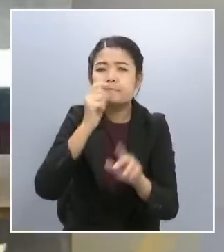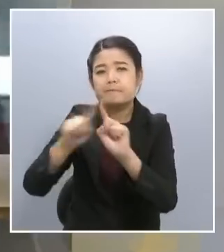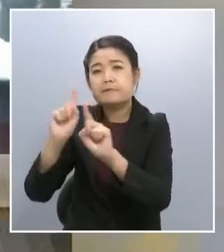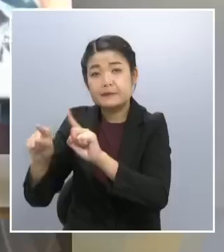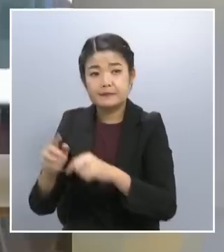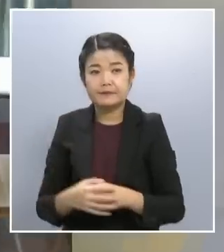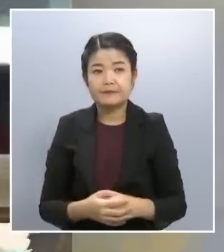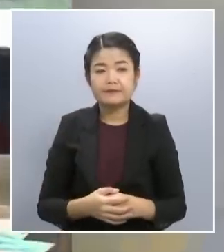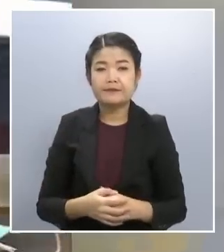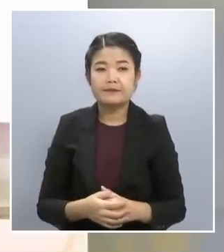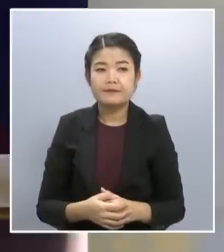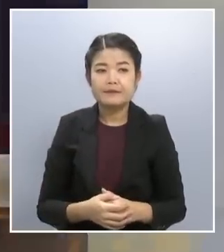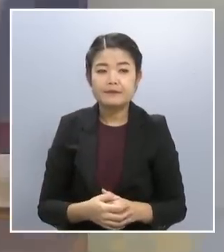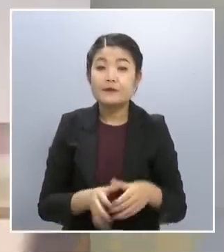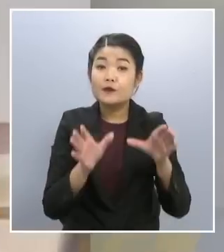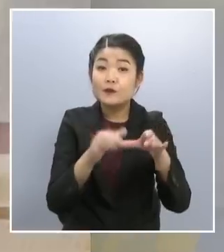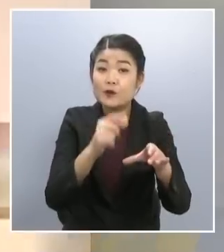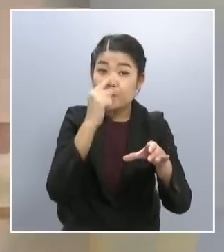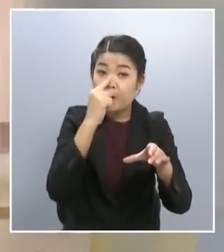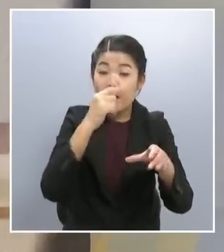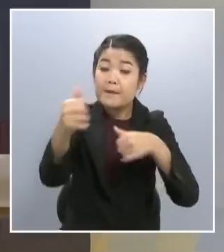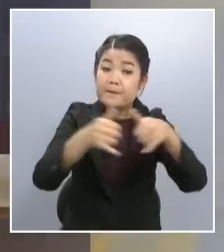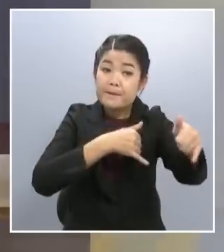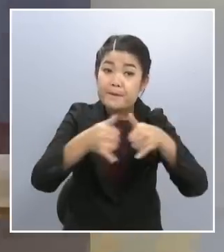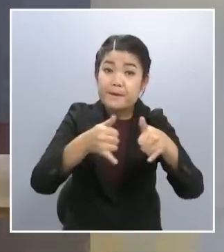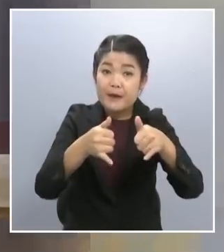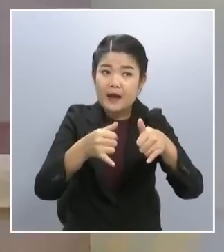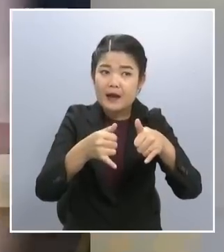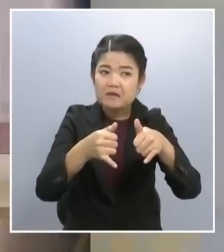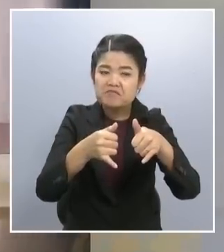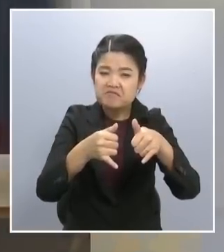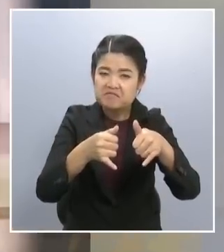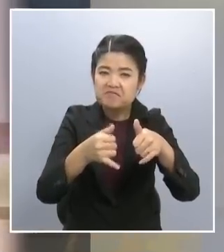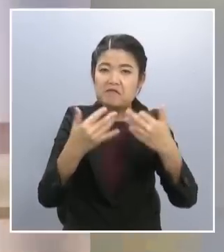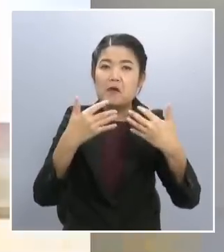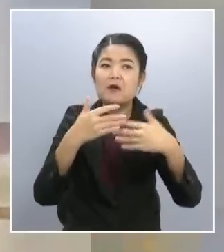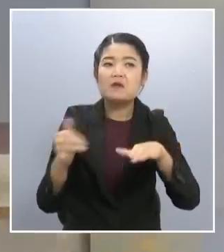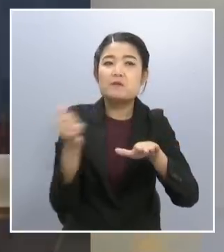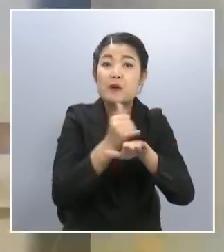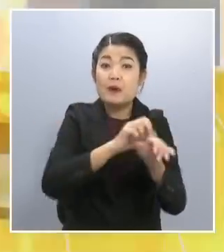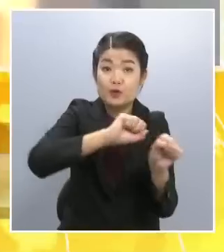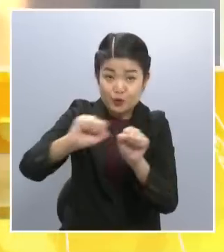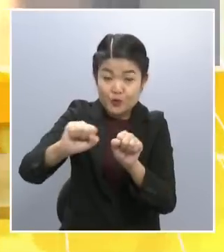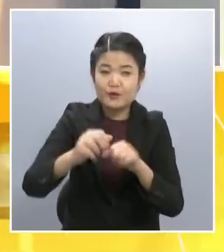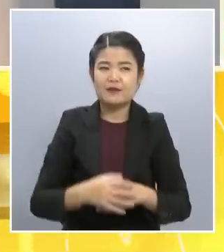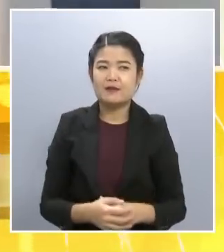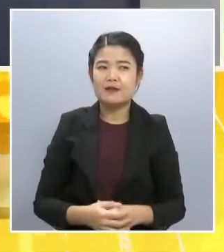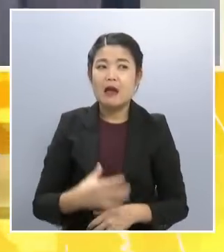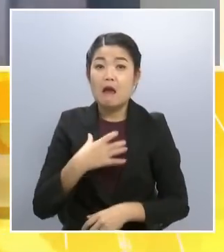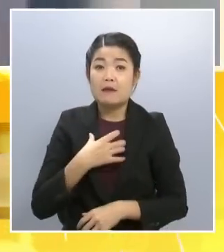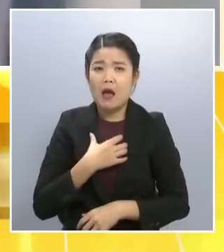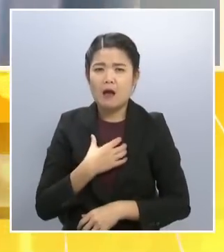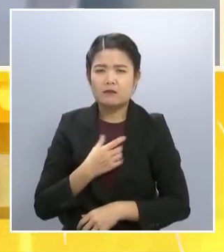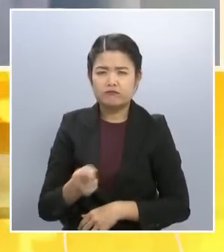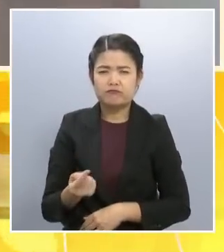สัดส่วนของนักท่องเที่ยวชาวต่างชาติที่มาใช้บริการกับรถตู้ก็คือเขามาถึงเขาต้องการจะไปปลายทาง